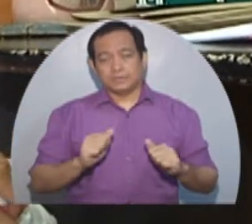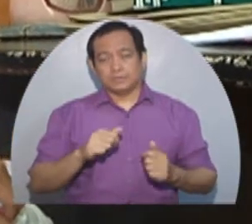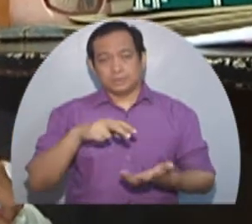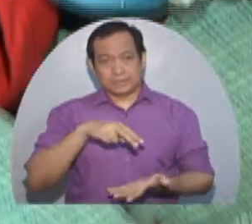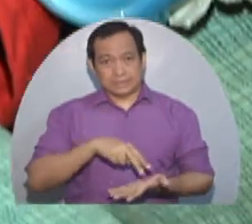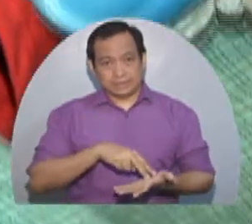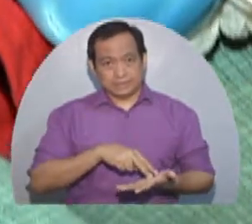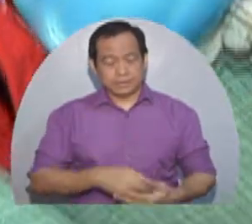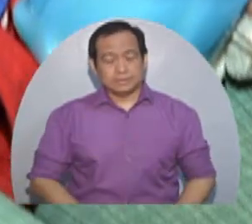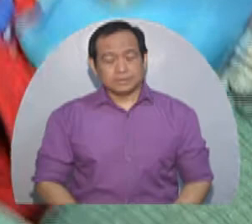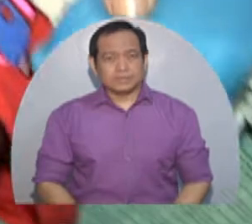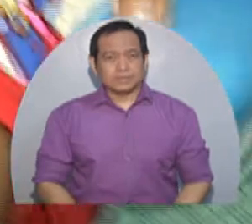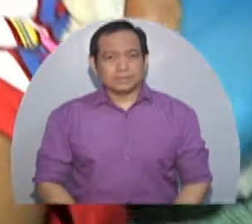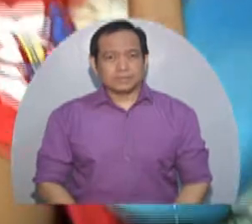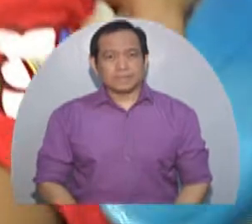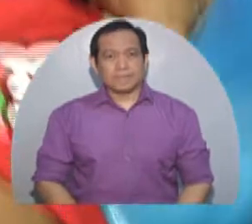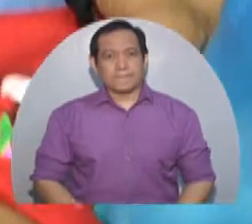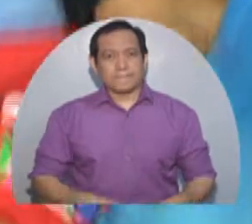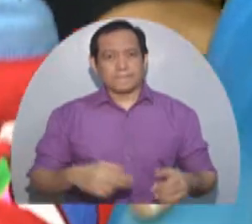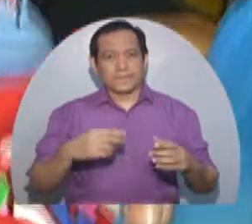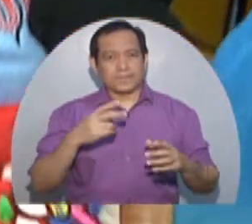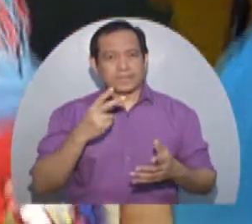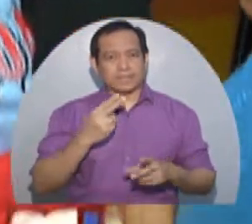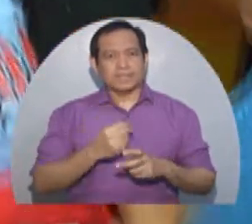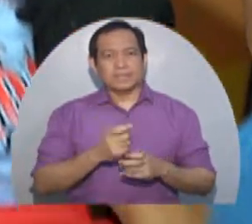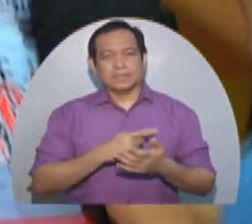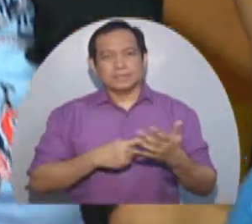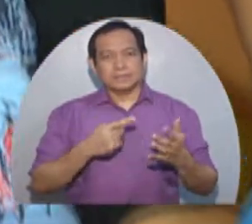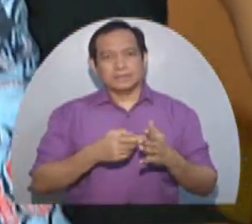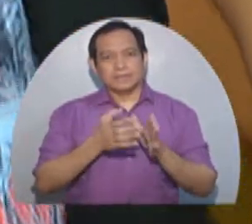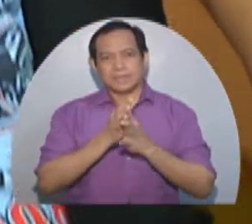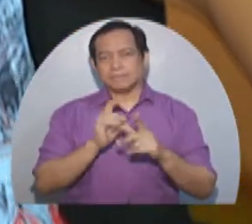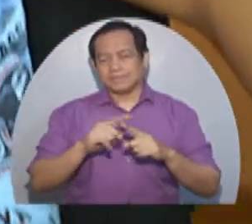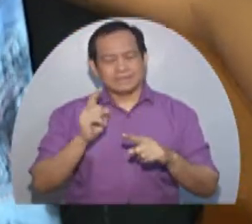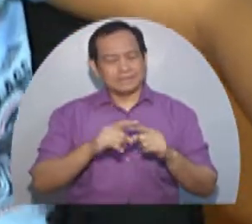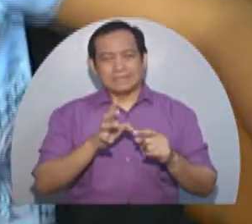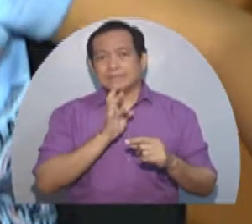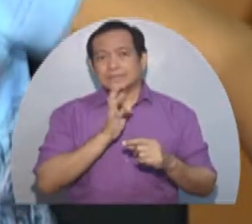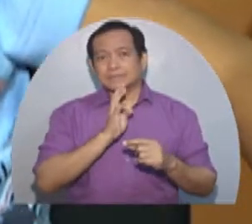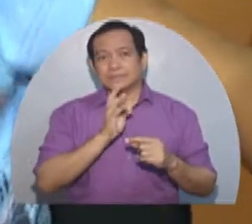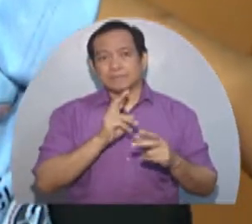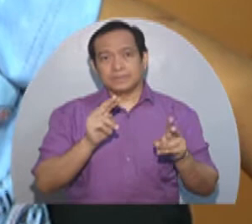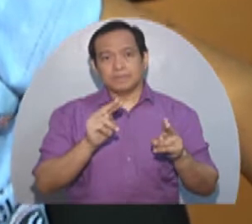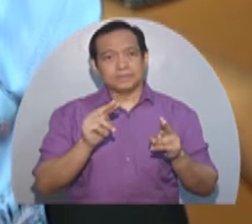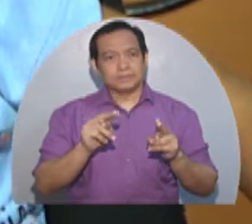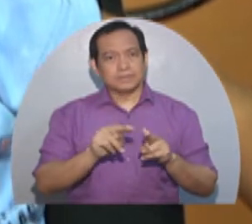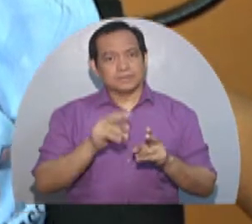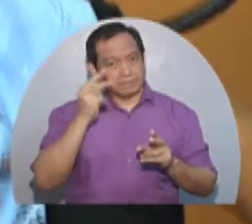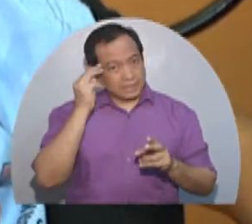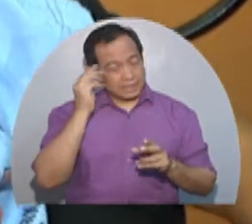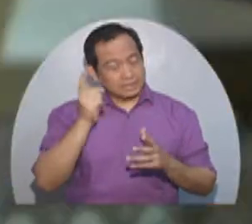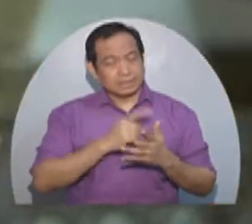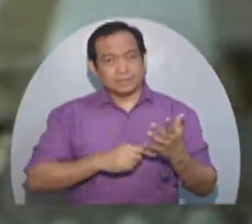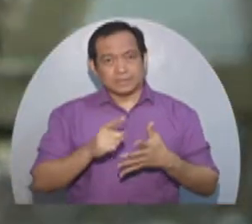tumayo kahit papaano. Maroon po siya manghingi. Kaya di po siya marunong makapagsalita. Ano po yung normal po yung